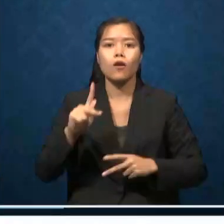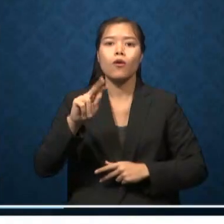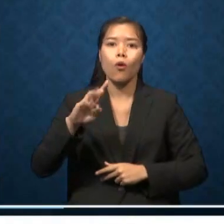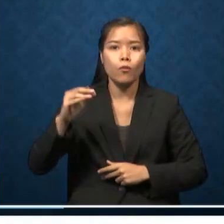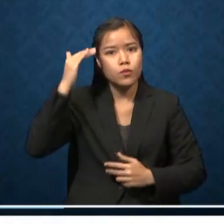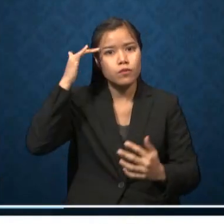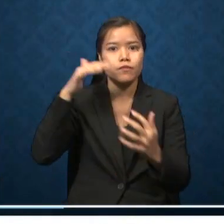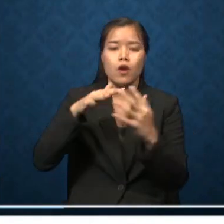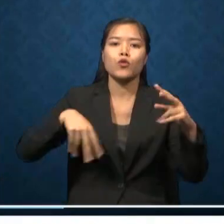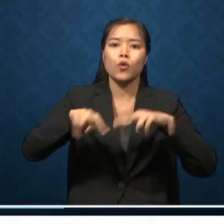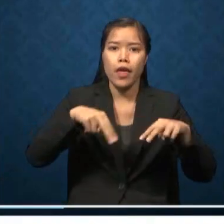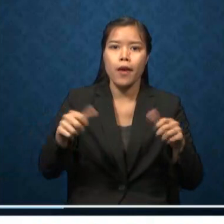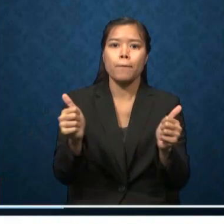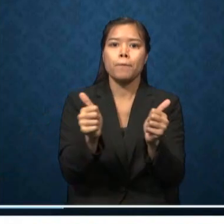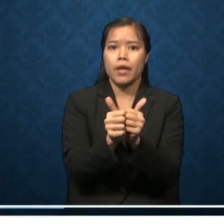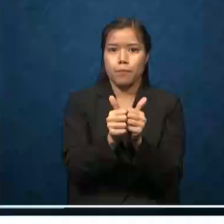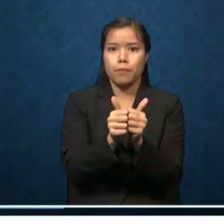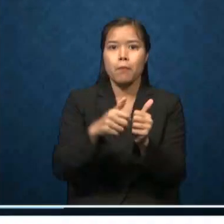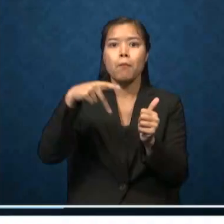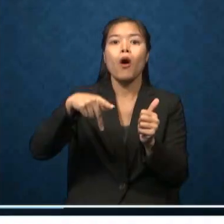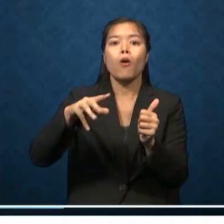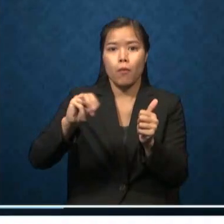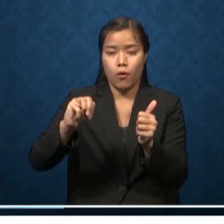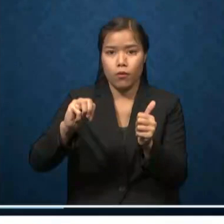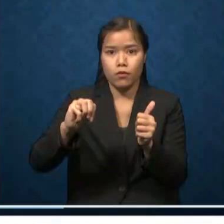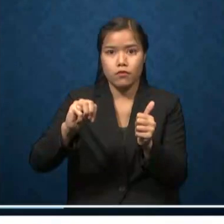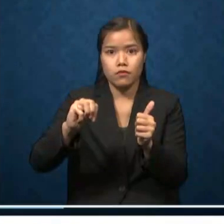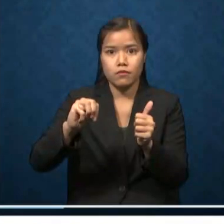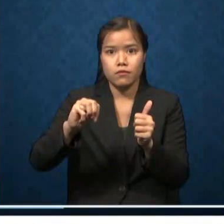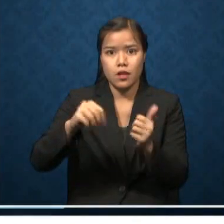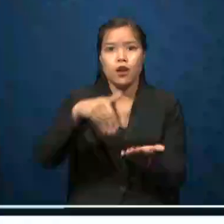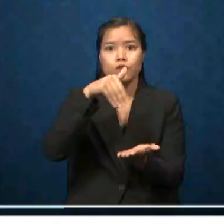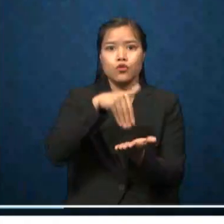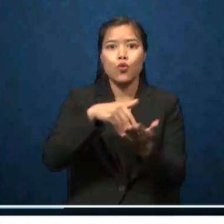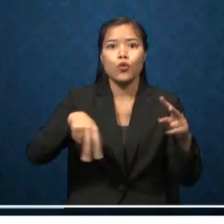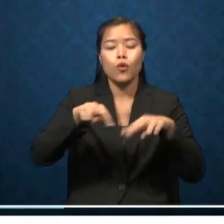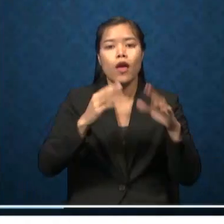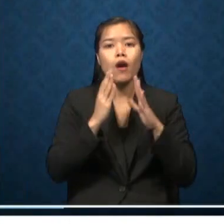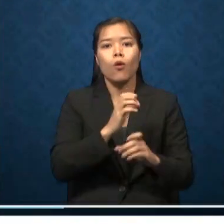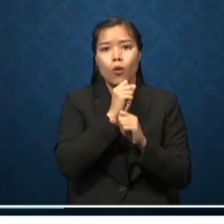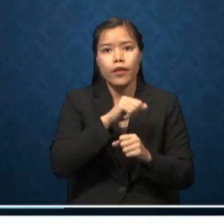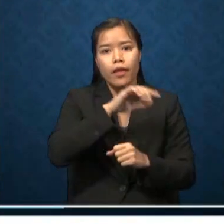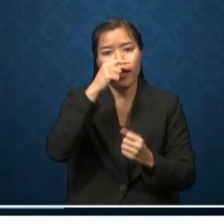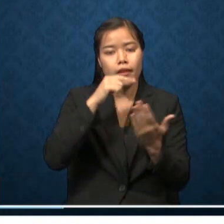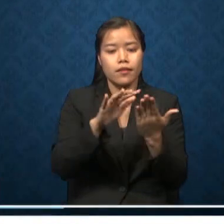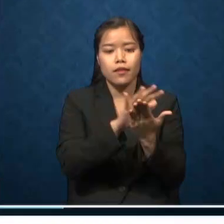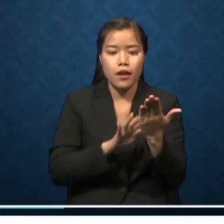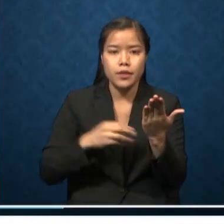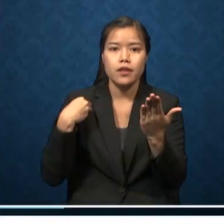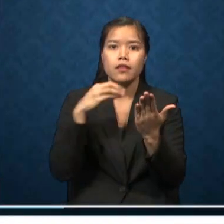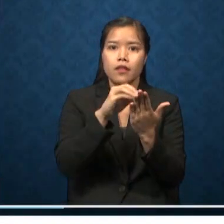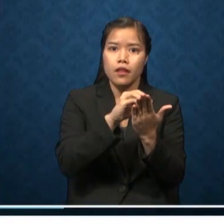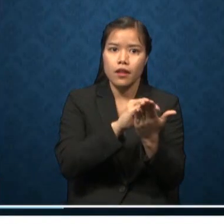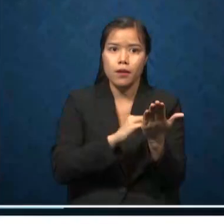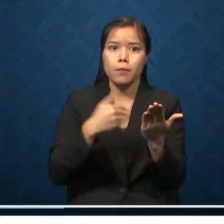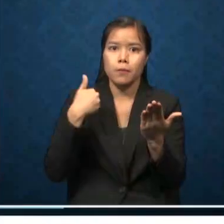ดูแลร่วมกับพมนะคะตอนนี้บูรณาการในศูนย์การดูแลผู้สูงอายุทั่วประเทศของพมจะมีการติดตั้ง 2คิวพั